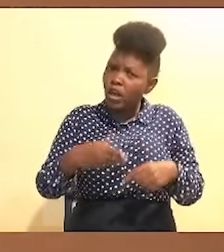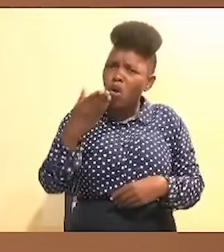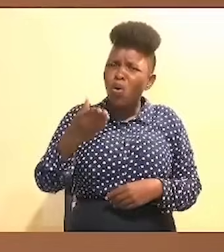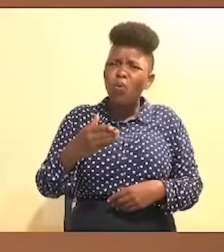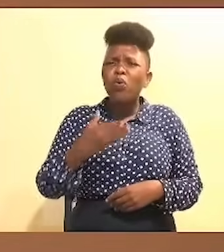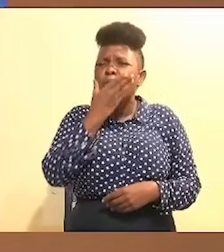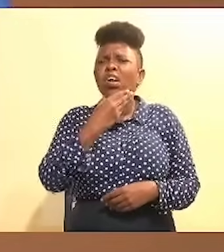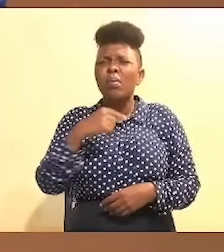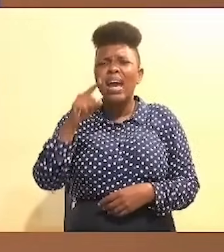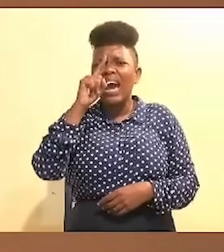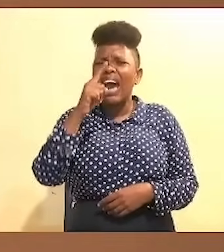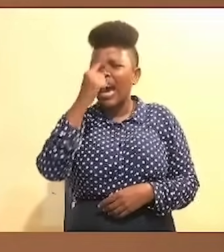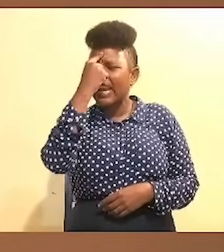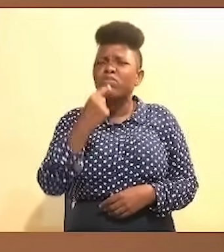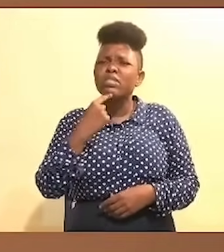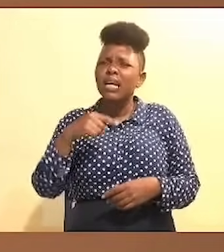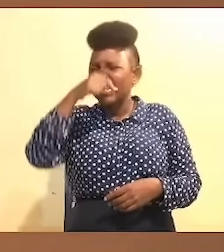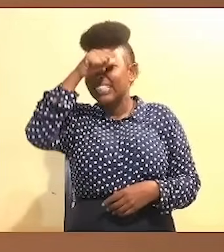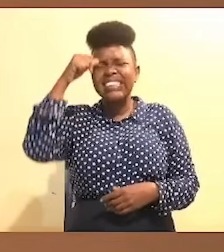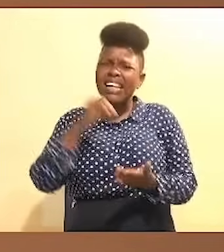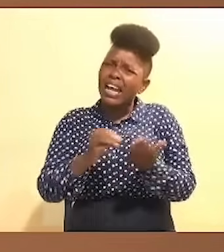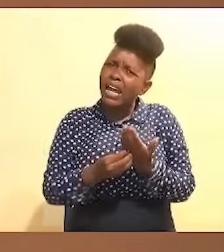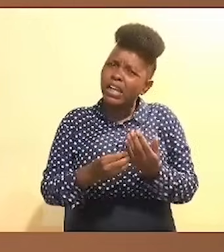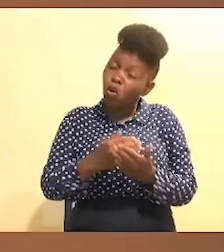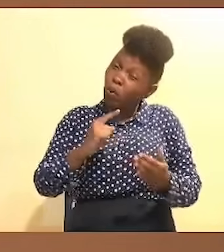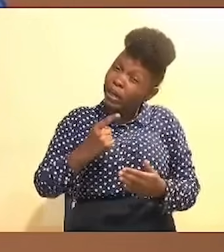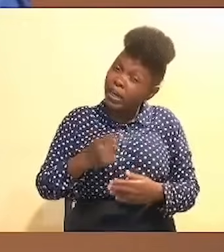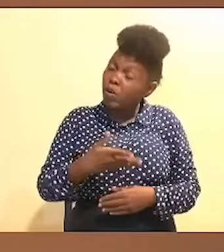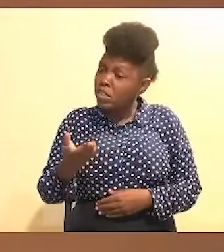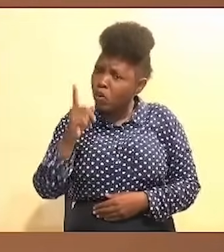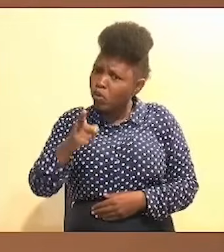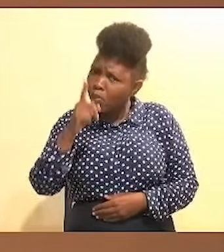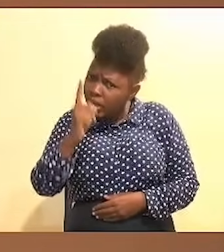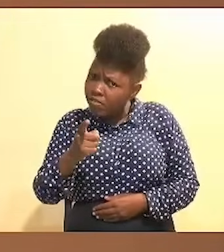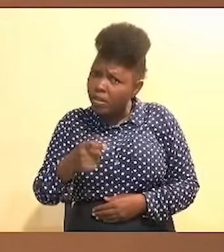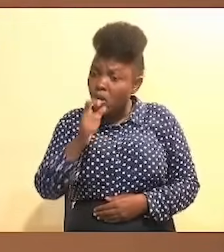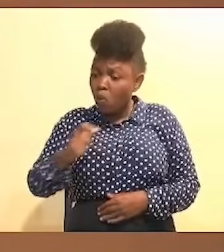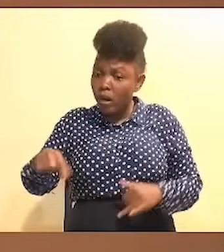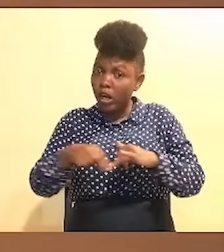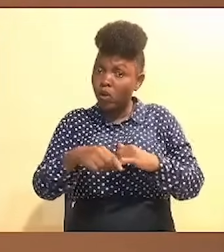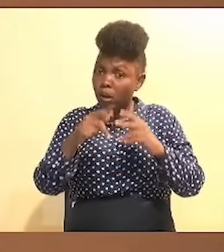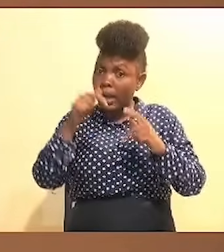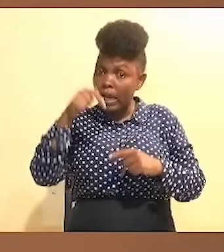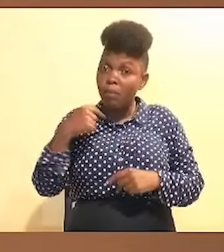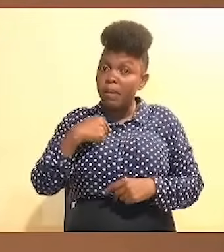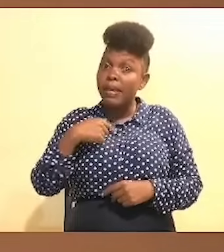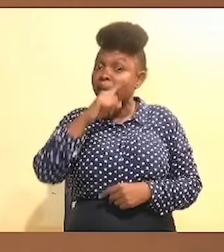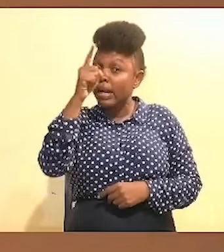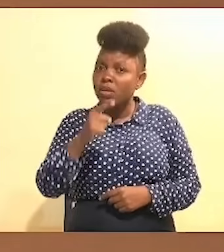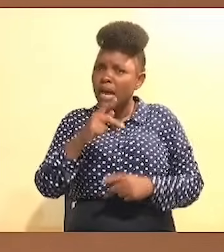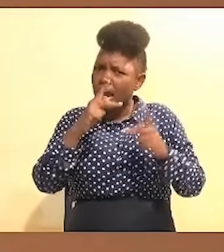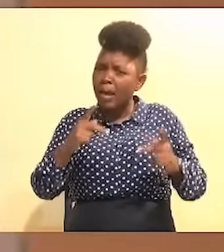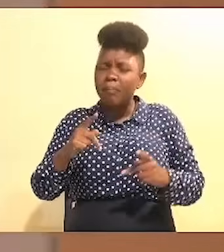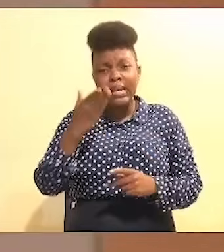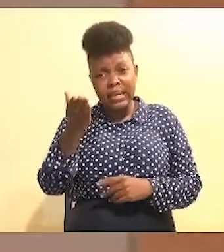shida gani? Mbona mwenzangu leo yuko hivi? Wanandoa, kama ningeliwauliza leo hapa ya kwamba ni nani ambaye anasema